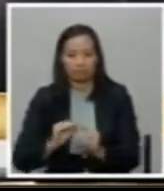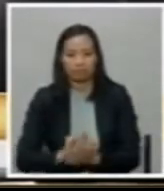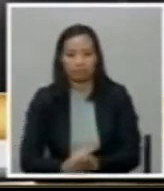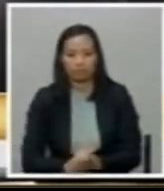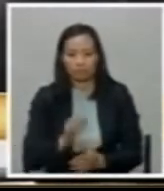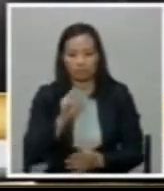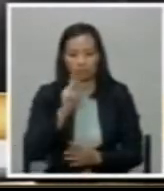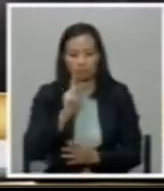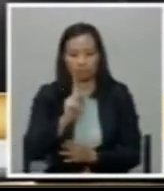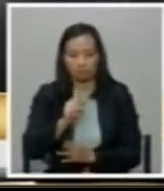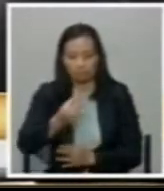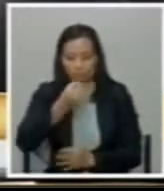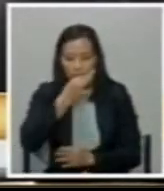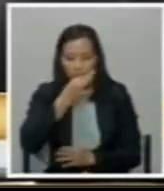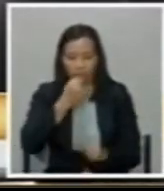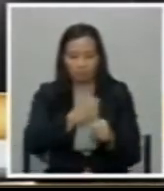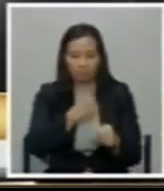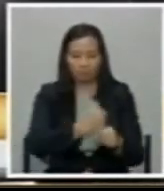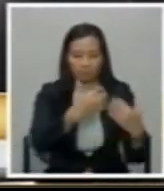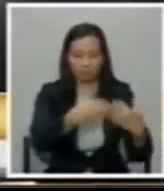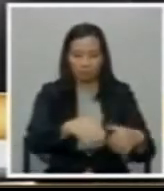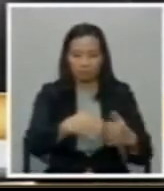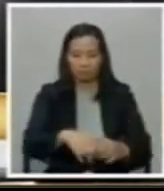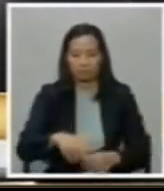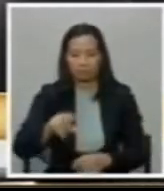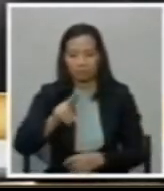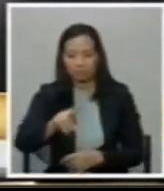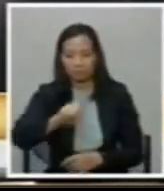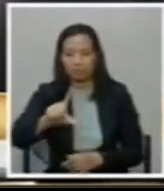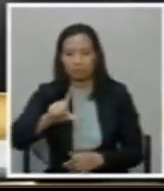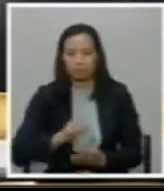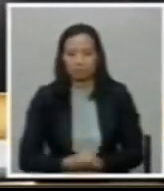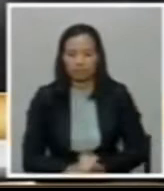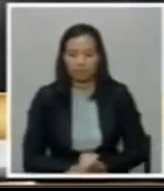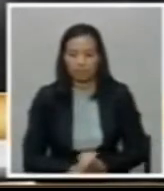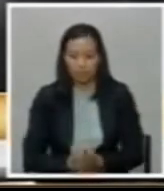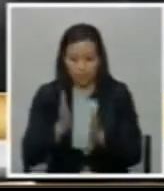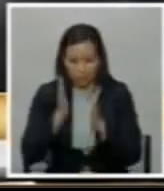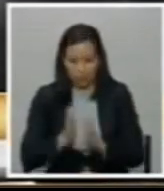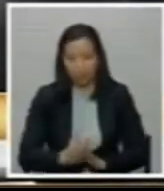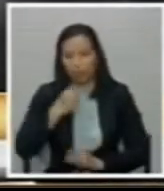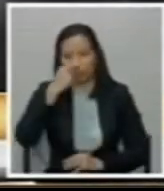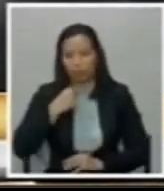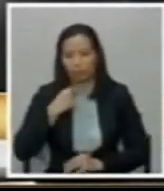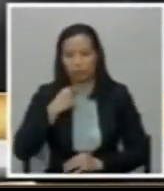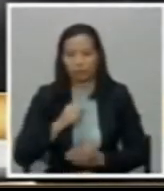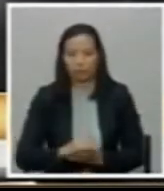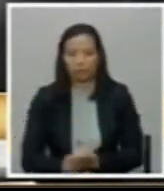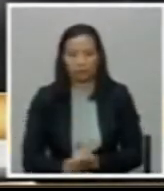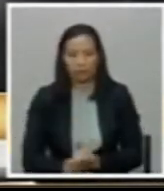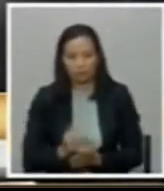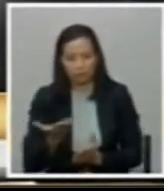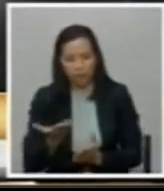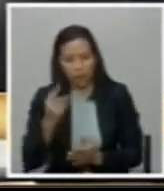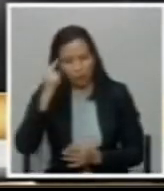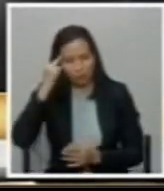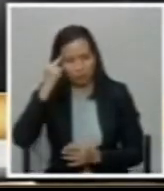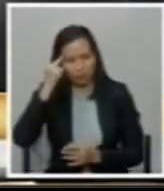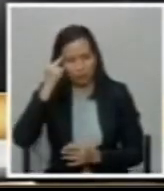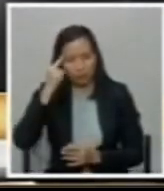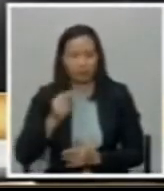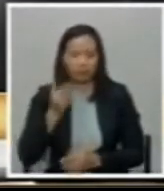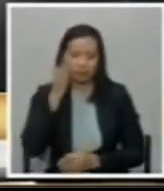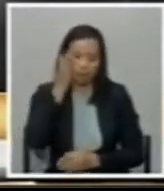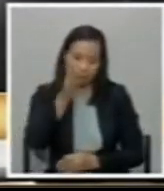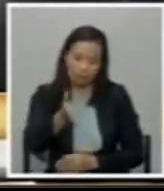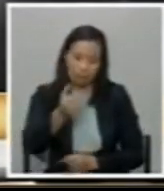งชีพนะครับประมาณ3ล้านคนยังมีคนไทยส่วนใหญ่ที่ยังไม่รู้ยถาตกรรมตัวเองในอนาค